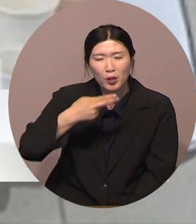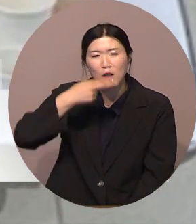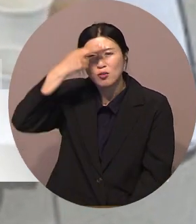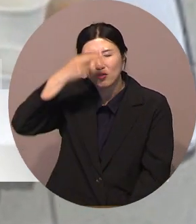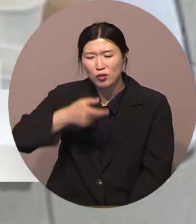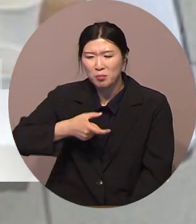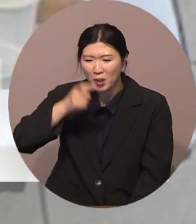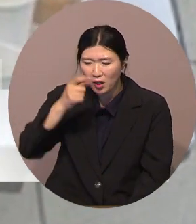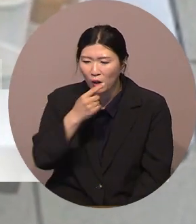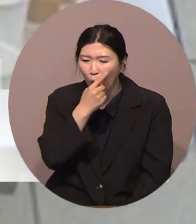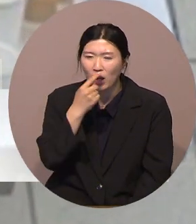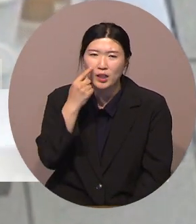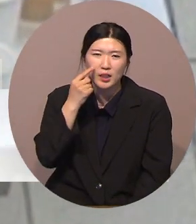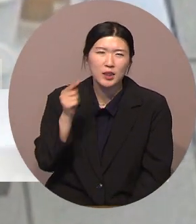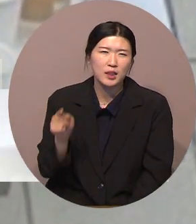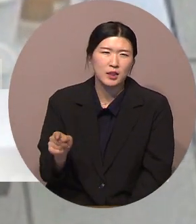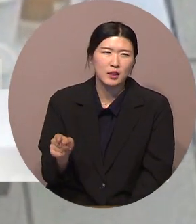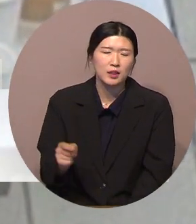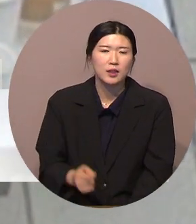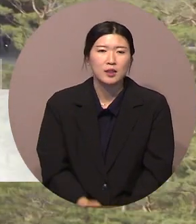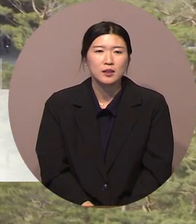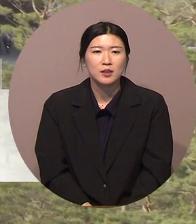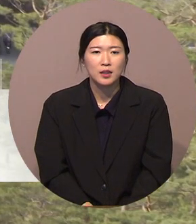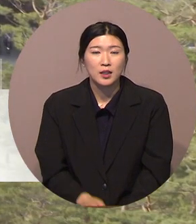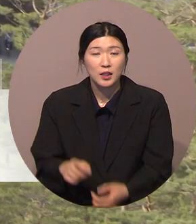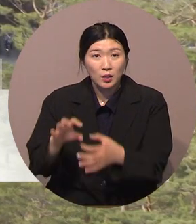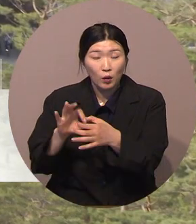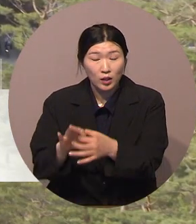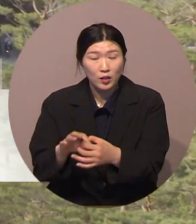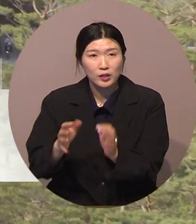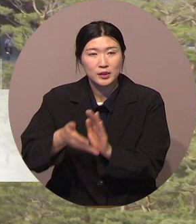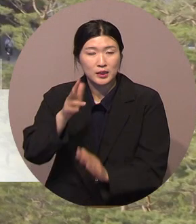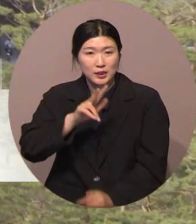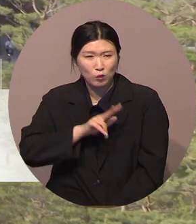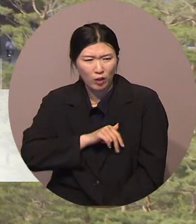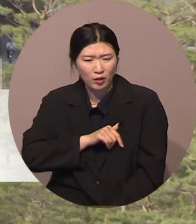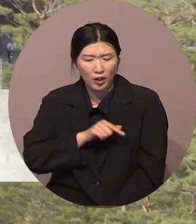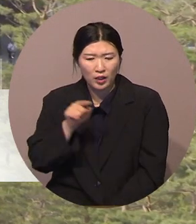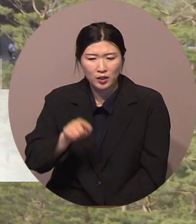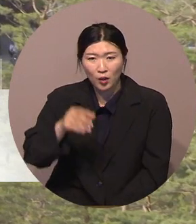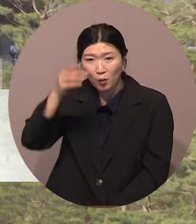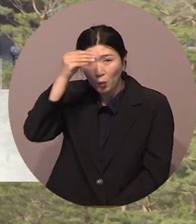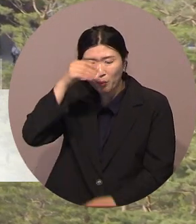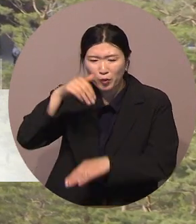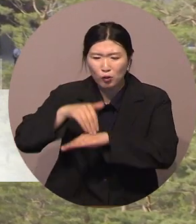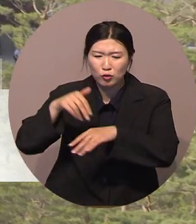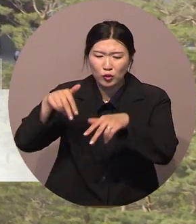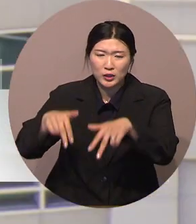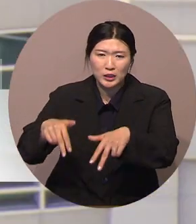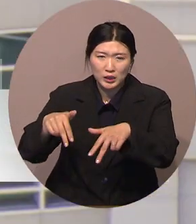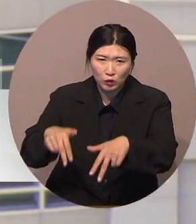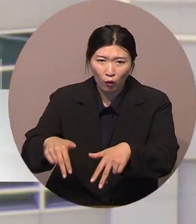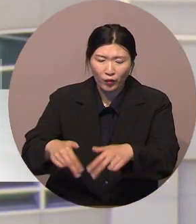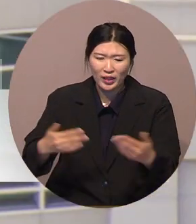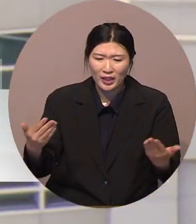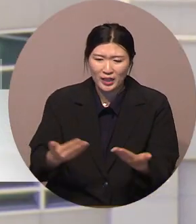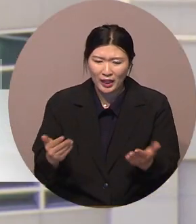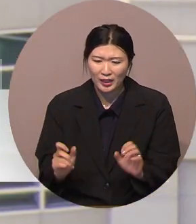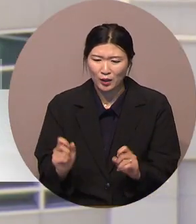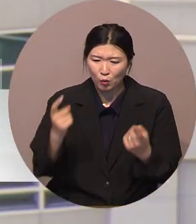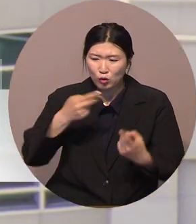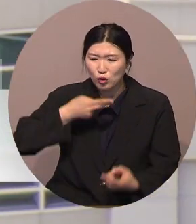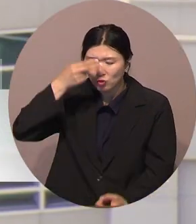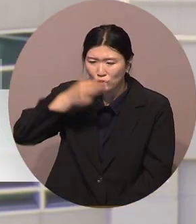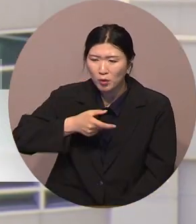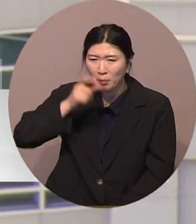것으로 전해졌습니다 이에 대해 김민숙 시 의원은 모범을 보여야 할 연수원 직원들이 근무 시간 중 술을